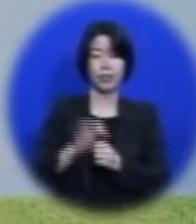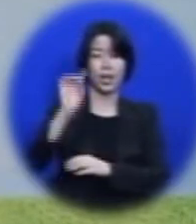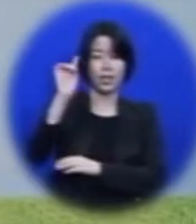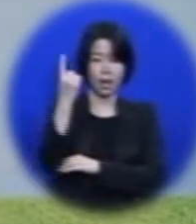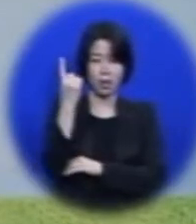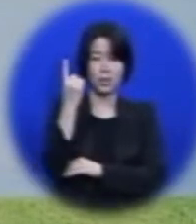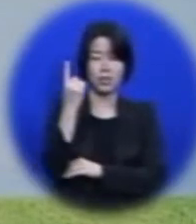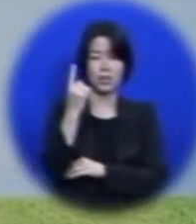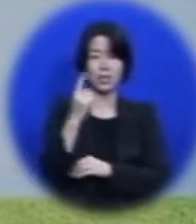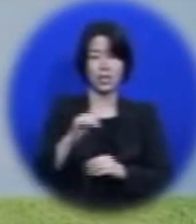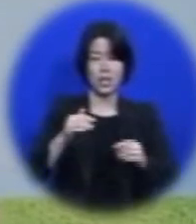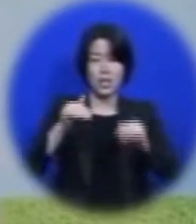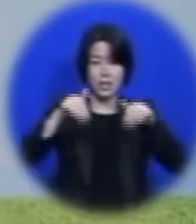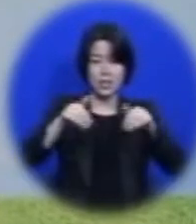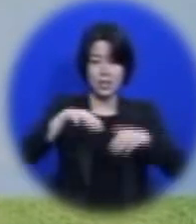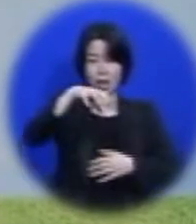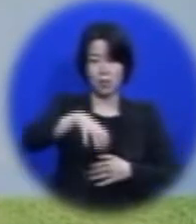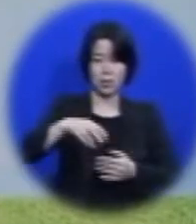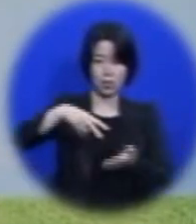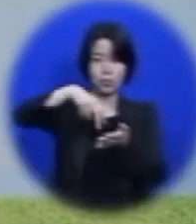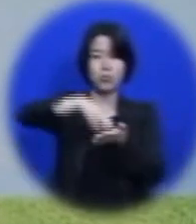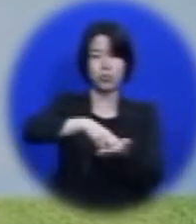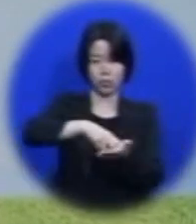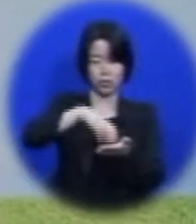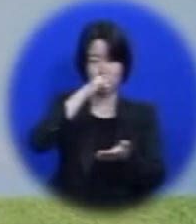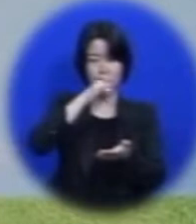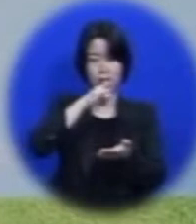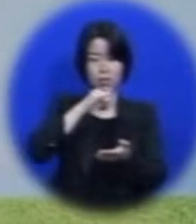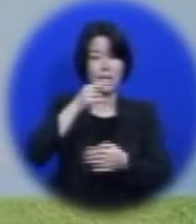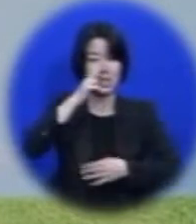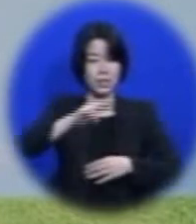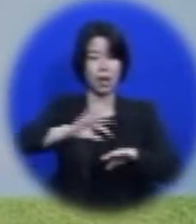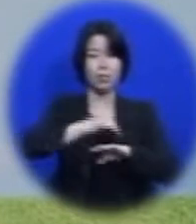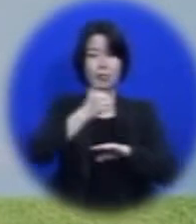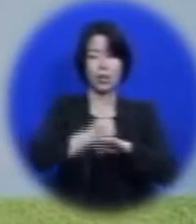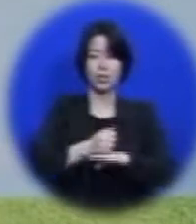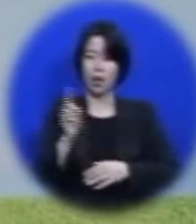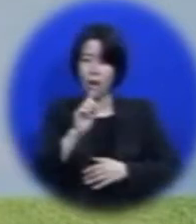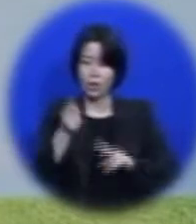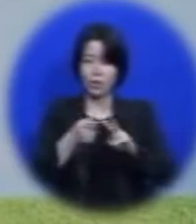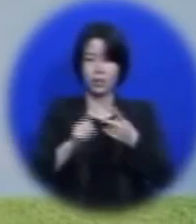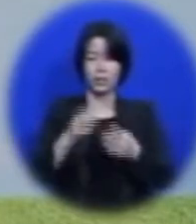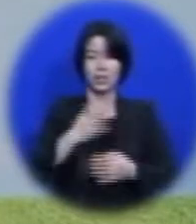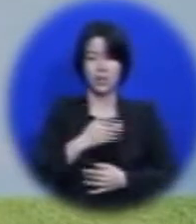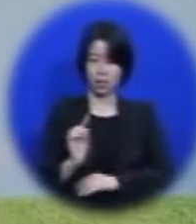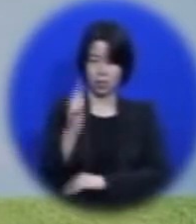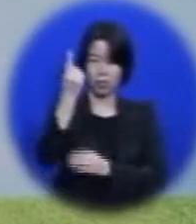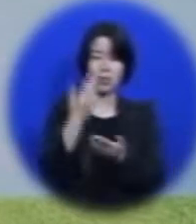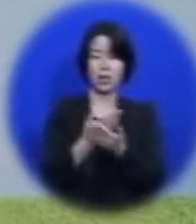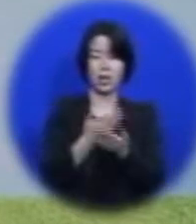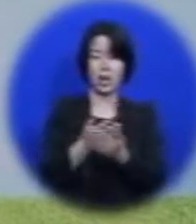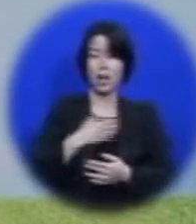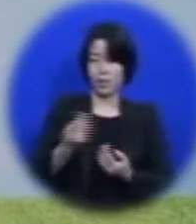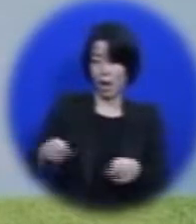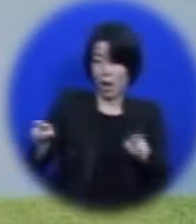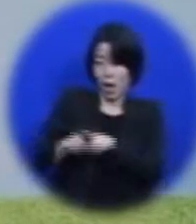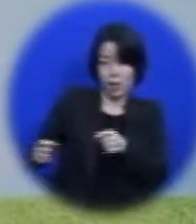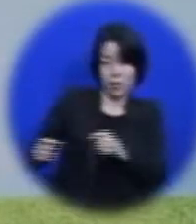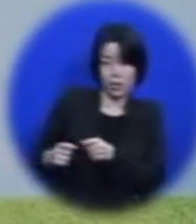다윗은 신하들 앞에서 무릎을 꿇었어요. 사울왕은 어떻든지 나를 높여달라. 나와 함께